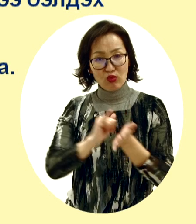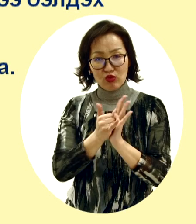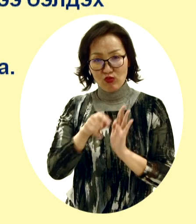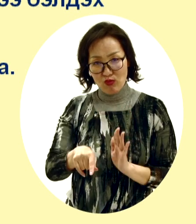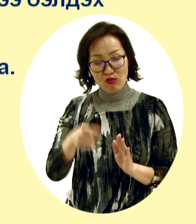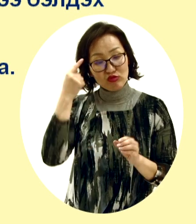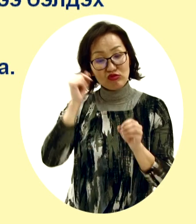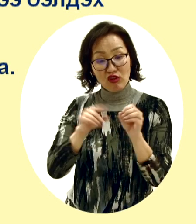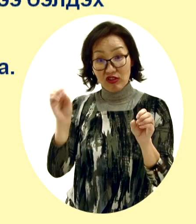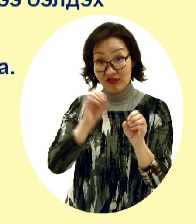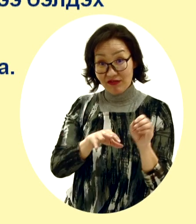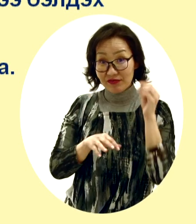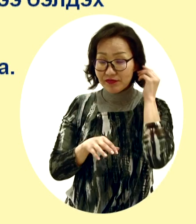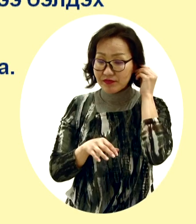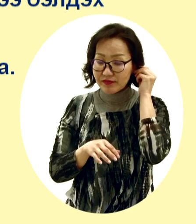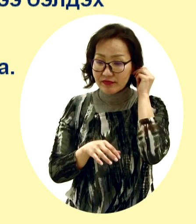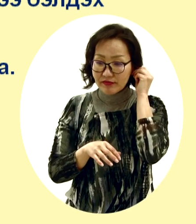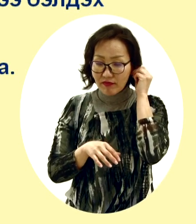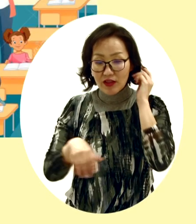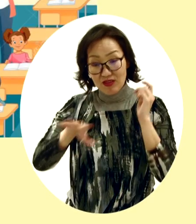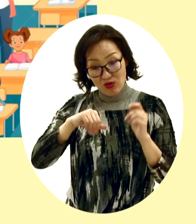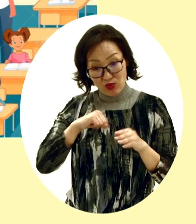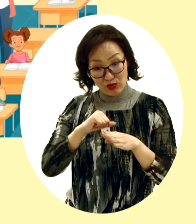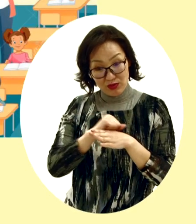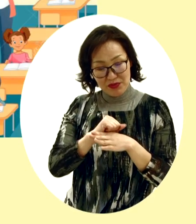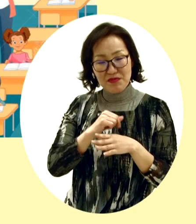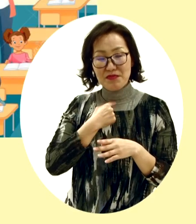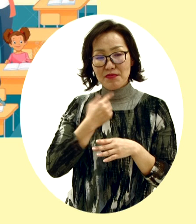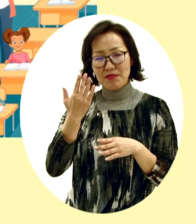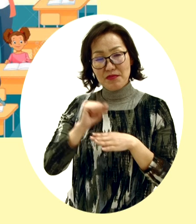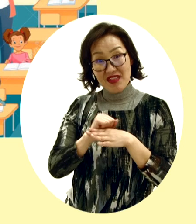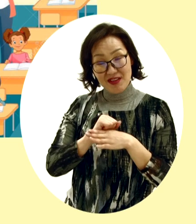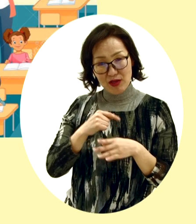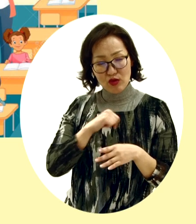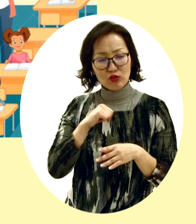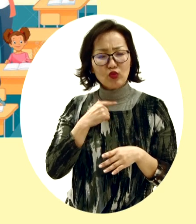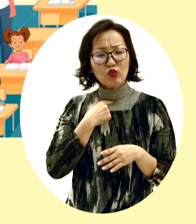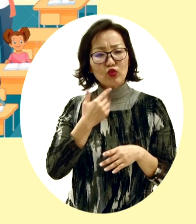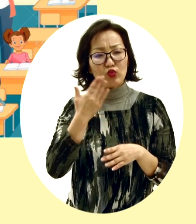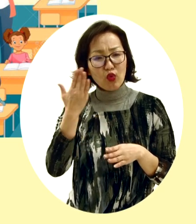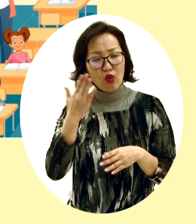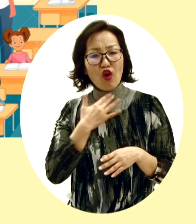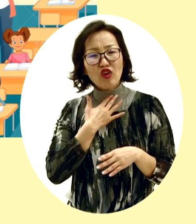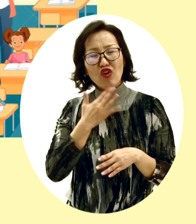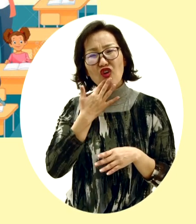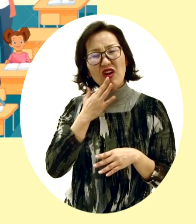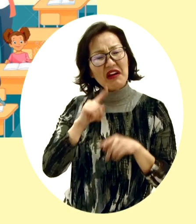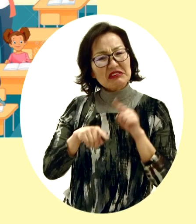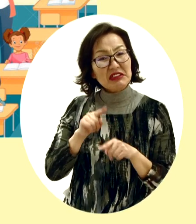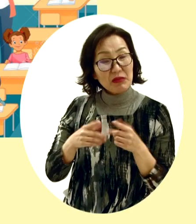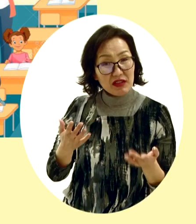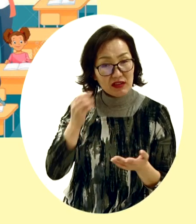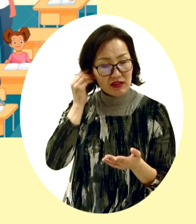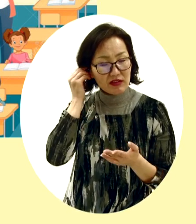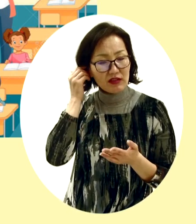ийм зорилгыг тавьдаг юм байна. За тэгвэл хүүхдүүд илтгэж байх үедээ дуу хоолой өнг айс ямар байх хэвэл юм бол